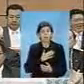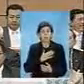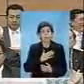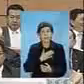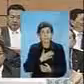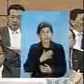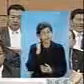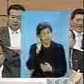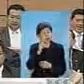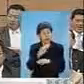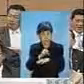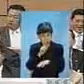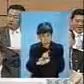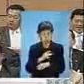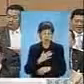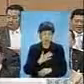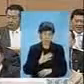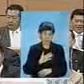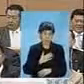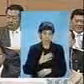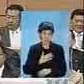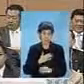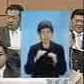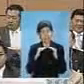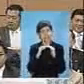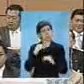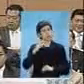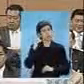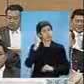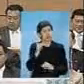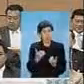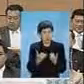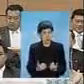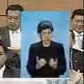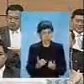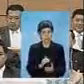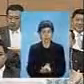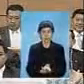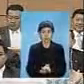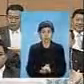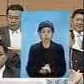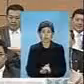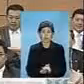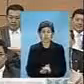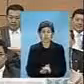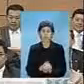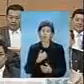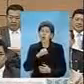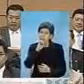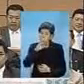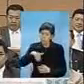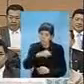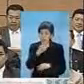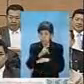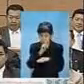นท่านประธานว่าผมใช้สิทธิอภิปรายวันนี้เพื่อที่จะบอกกล่าวต่อท่